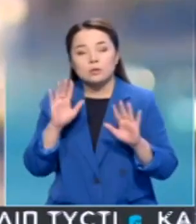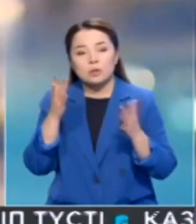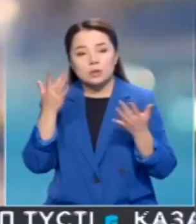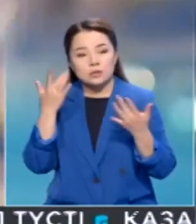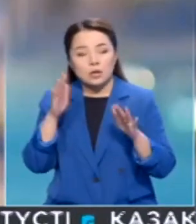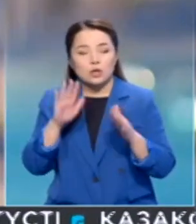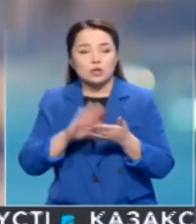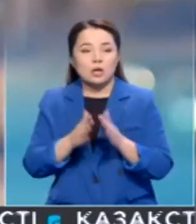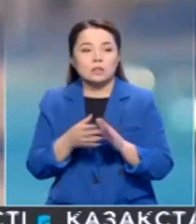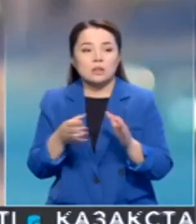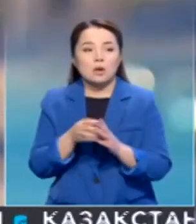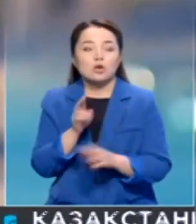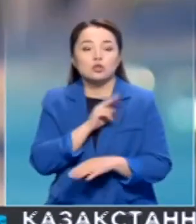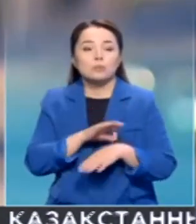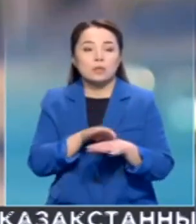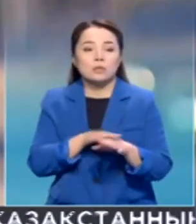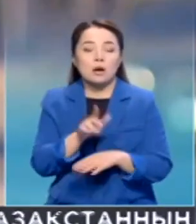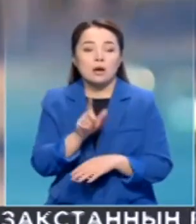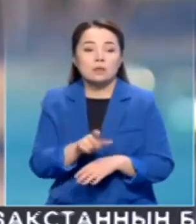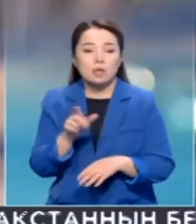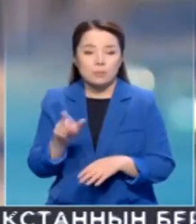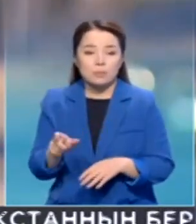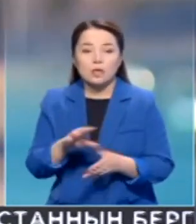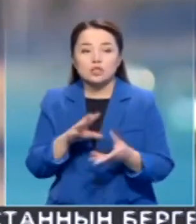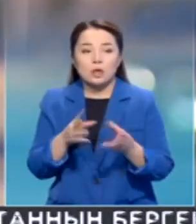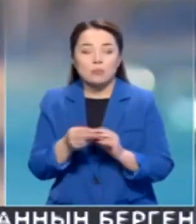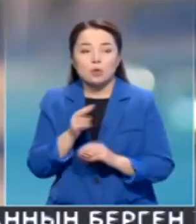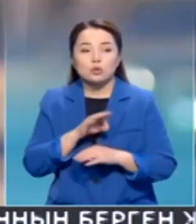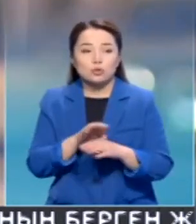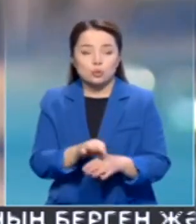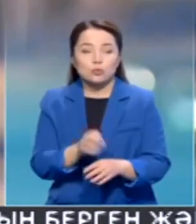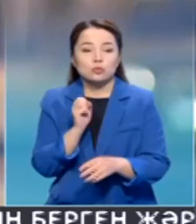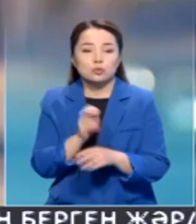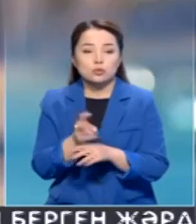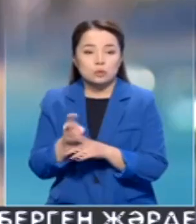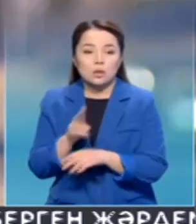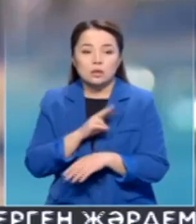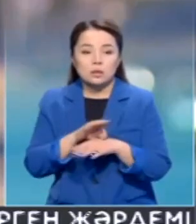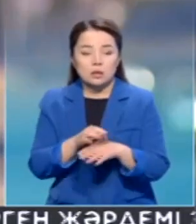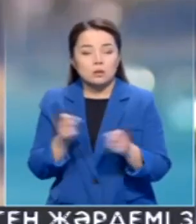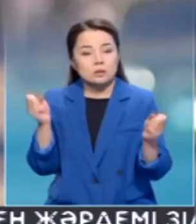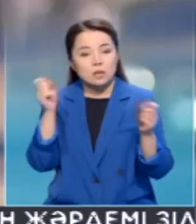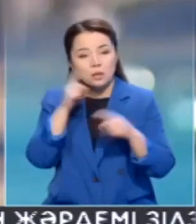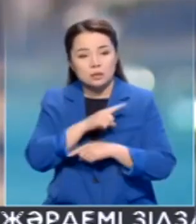жағдайдан кейін сонда жұмыс істеп жүрген жерлестеріміз жаппай жұмыстан қуылып жатыр деген